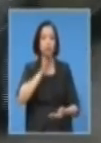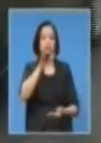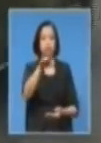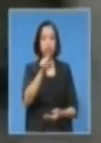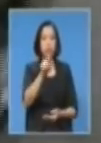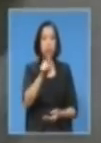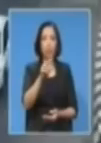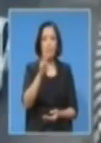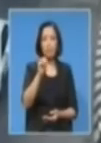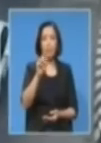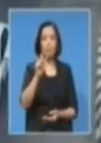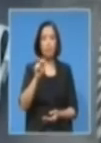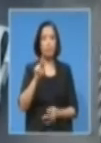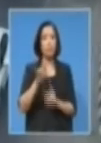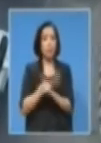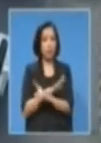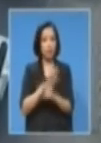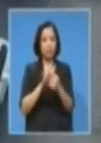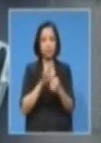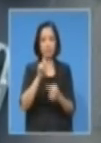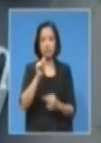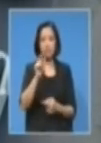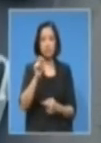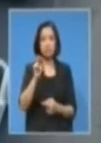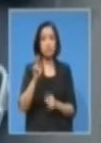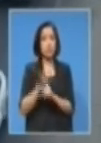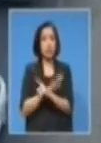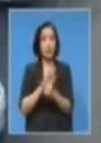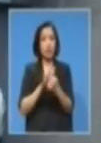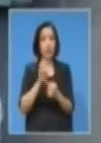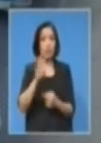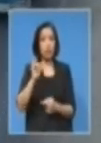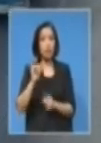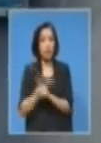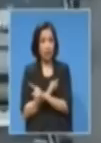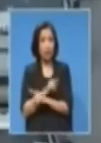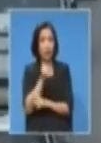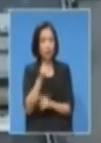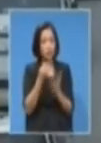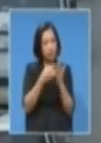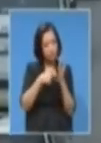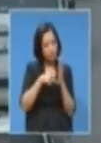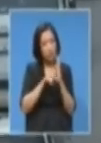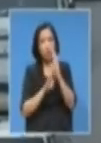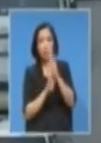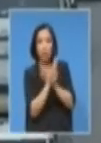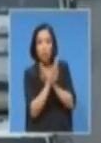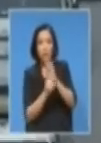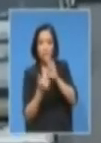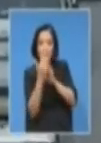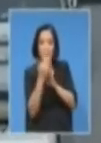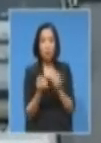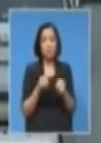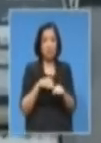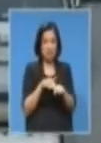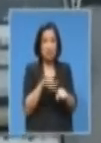วย์ซึ่งในช่วงเทศกาลนั้นเนี่ยพี่น้องประชาชนที่เดินทางไปภาคตะวันออกเฉียงเหนือไปภาคเหนือนะครับก็จะเจอปัญหารถติดย